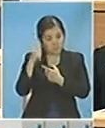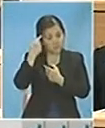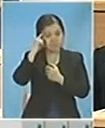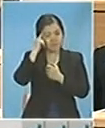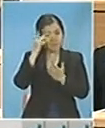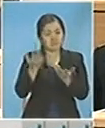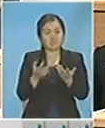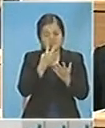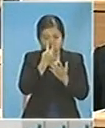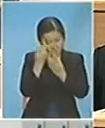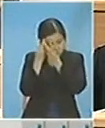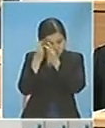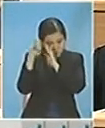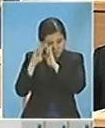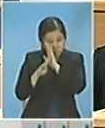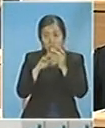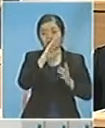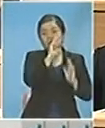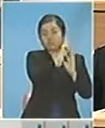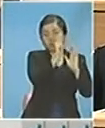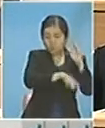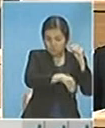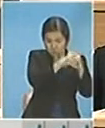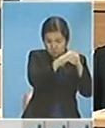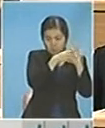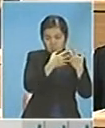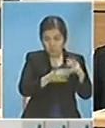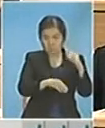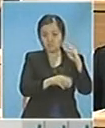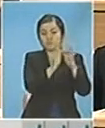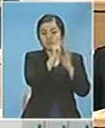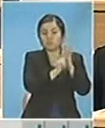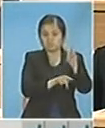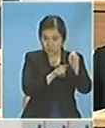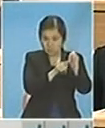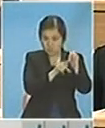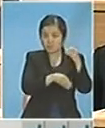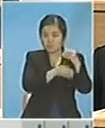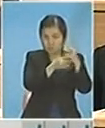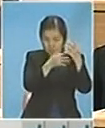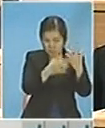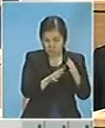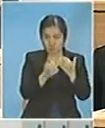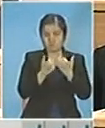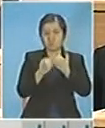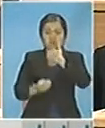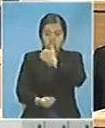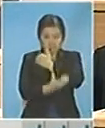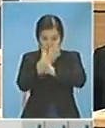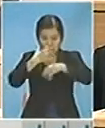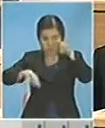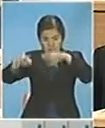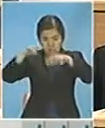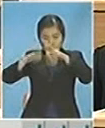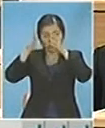อีกทีนะคะถ้าเราเพิ่มกฎหมายมาตรานี้เข้าไปแล้วเนี่ยก็จะทำให้เราเนี่ยมีโอกาสดูแล